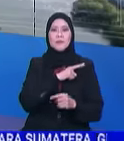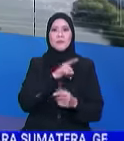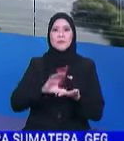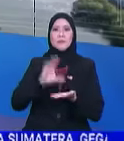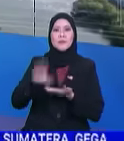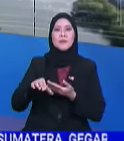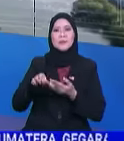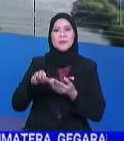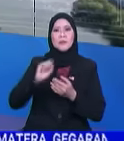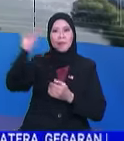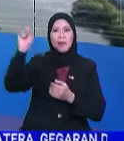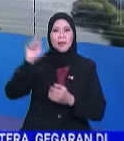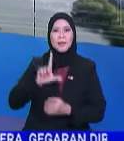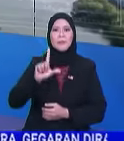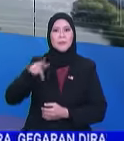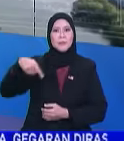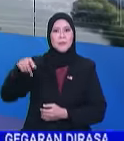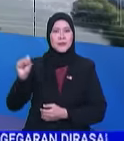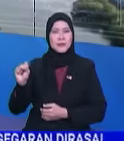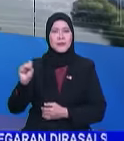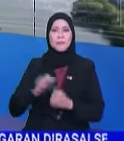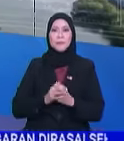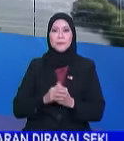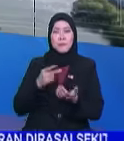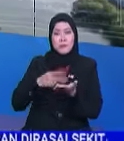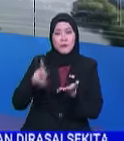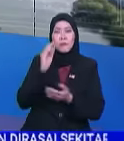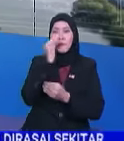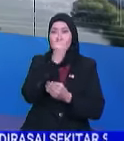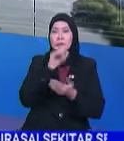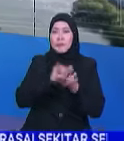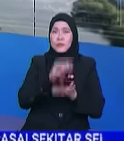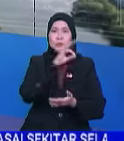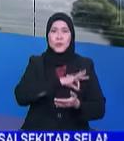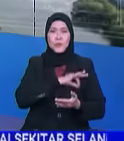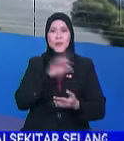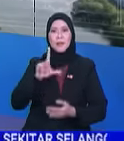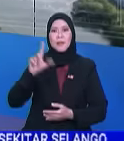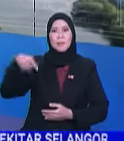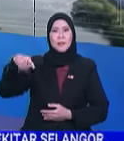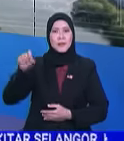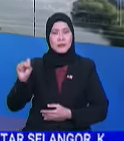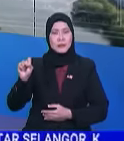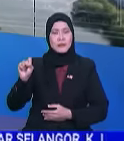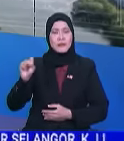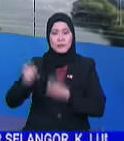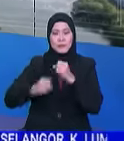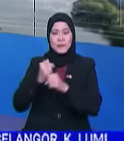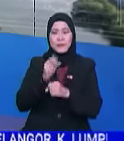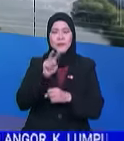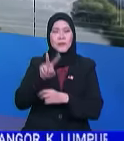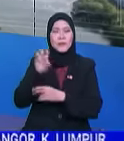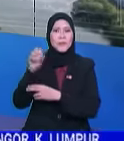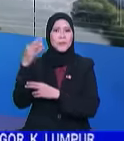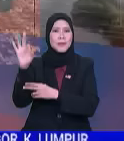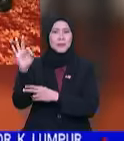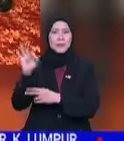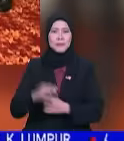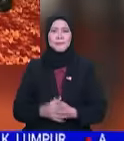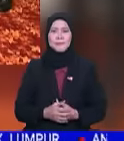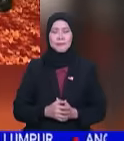Pelabuhan-Pelabuhan Sabah LPPS. Pembayaran dividen itu merupakan keuntungan LPPS bagi tahun 2019.